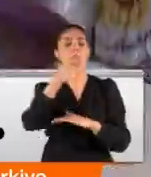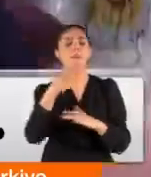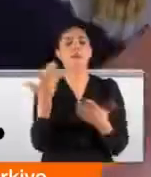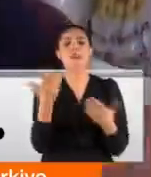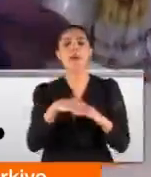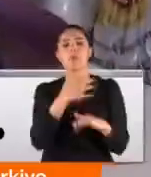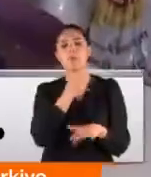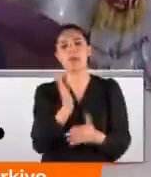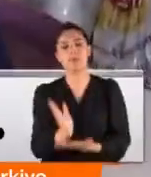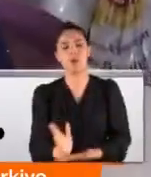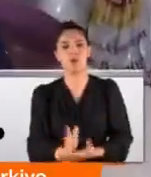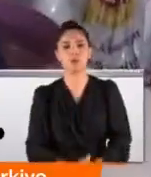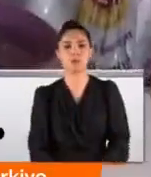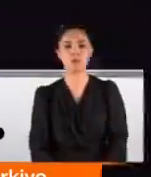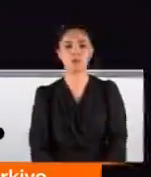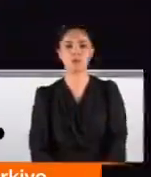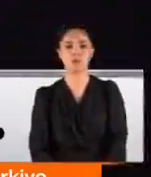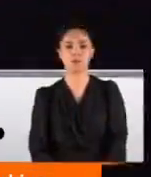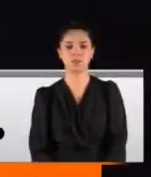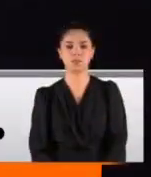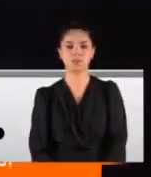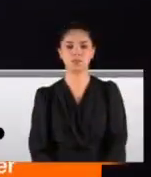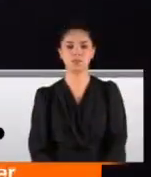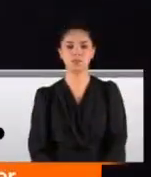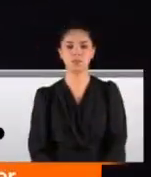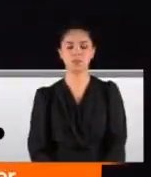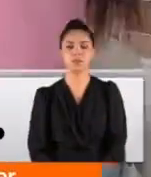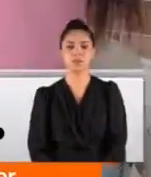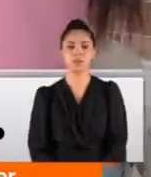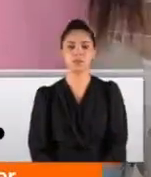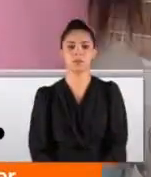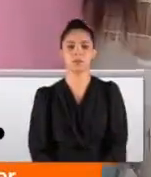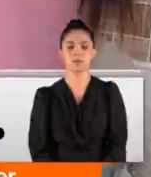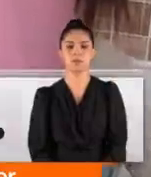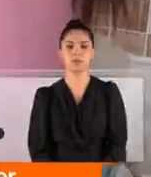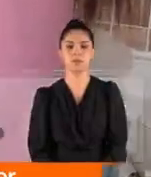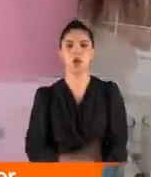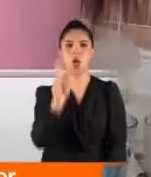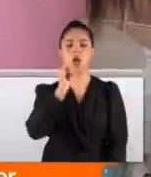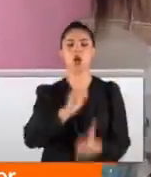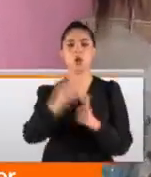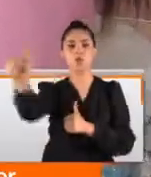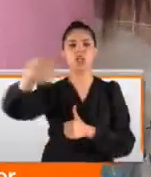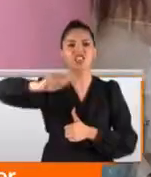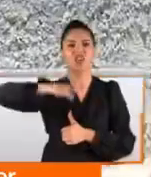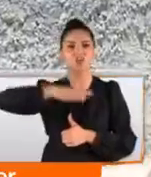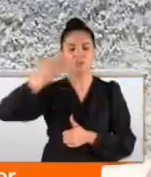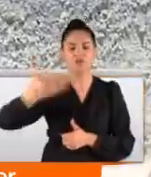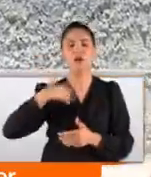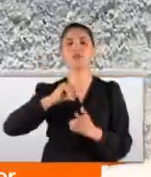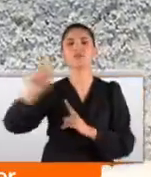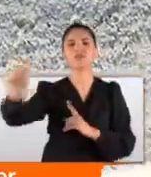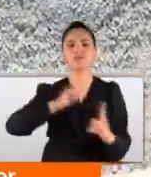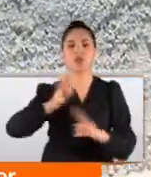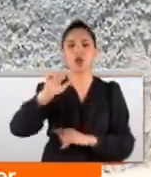bağlı. Tankerden su geldi depolara, çamur. Ondan bulaşığı yıkadık. 10 kilometre uzaklıkta bir çeşme var, oraya gidiyoruz.